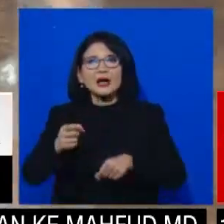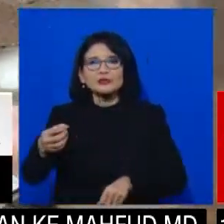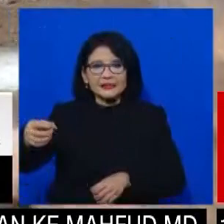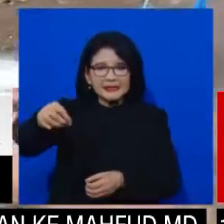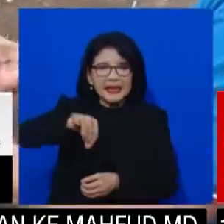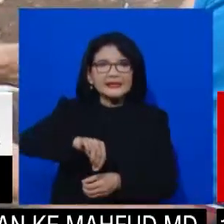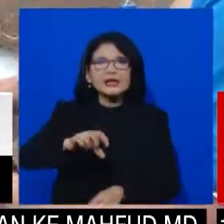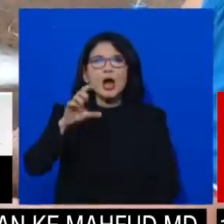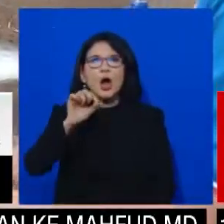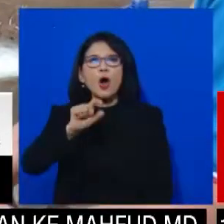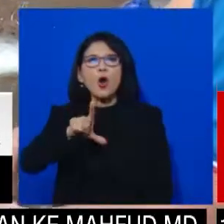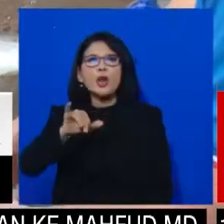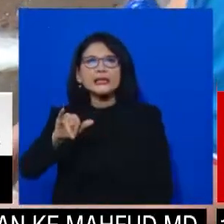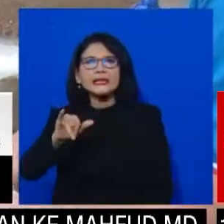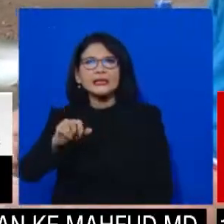oli?